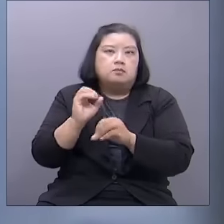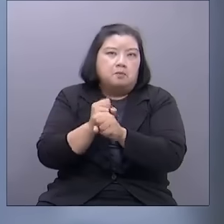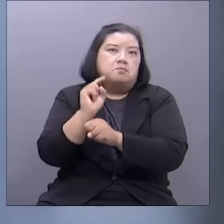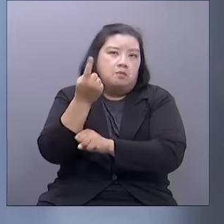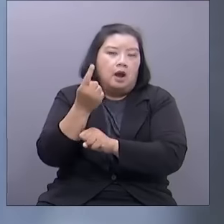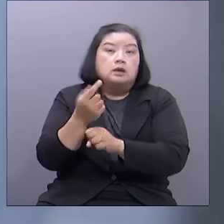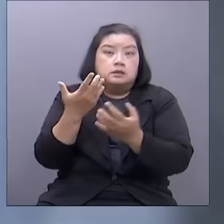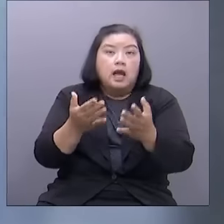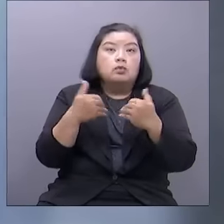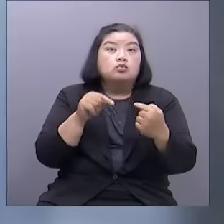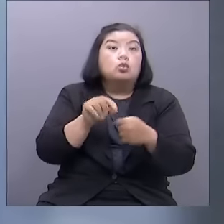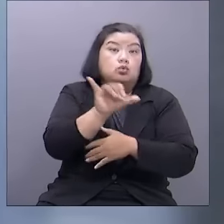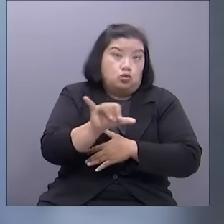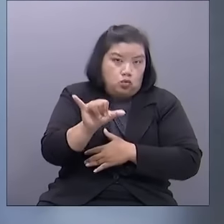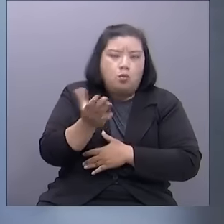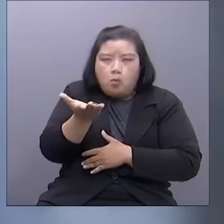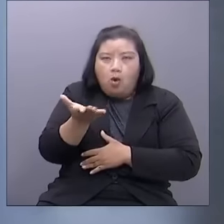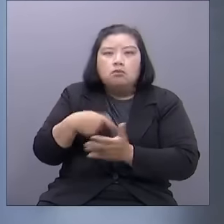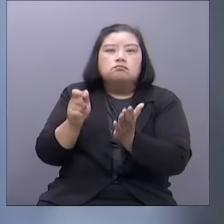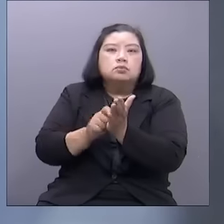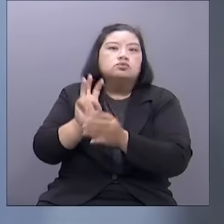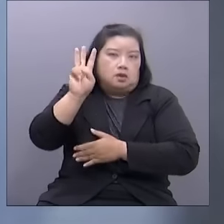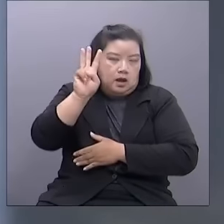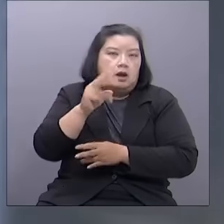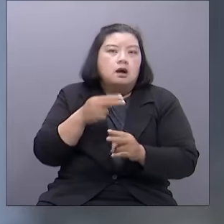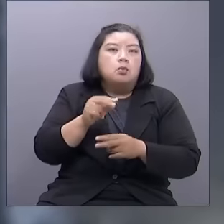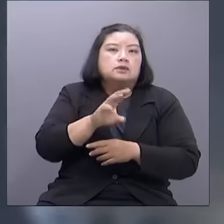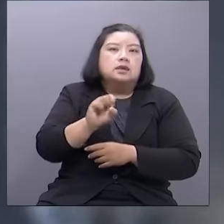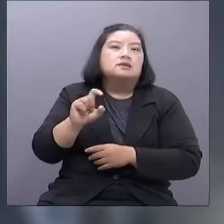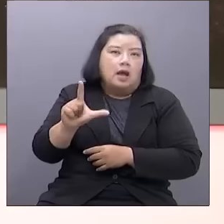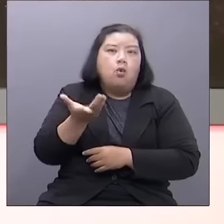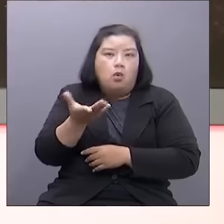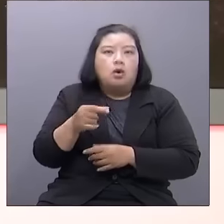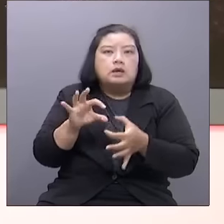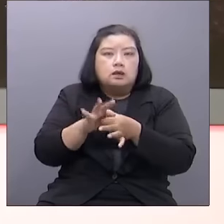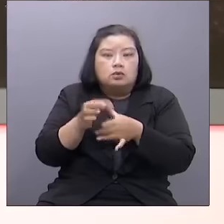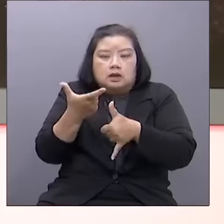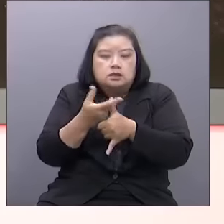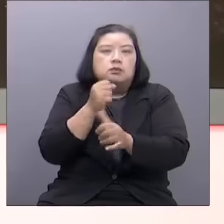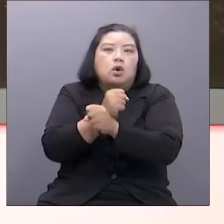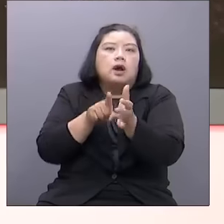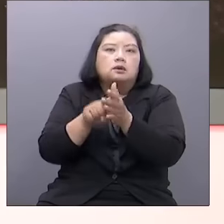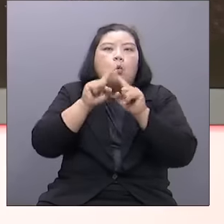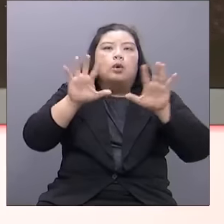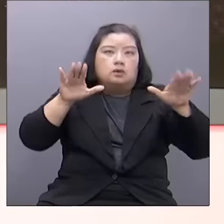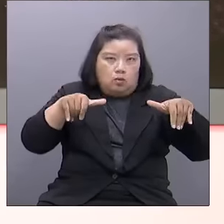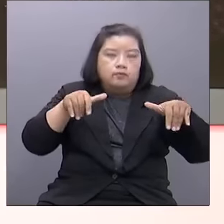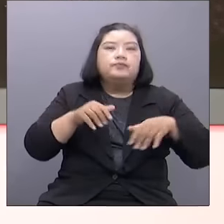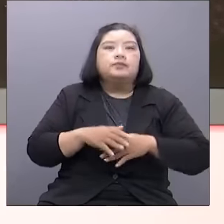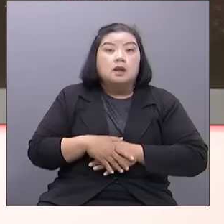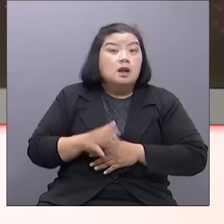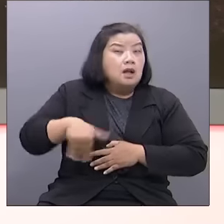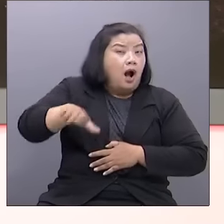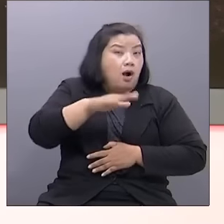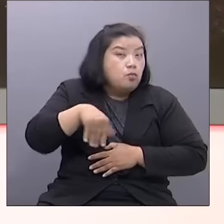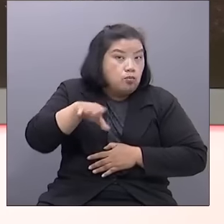ทำสัญญาจัดซื้อวัคซีนกับบริษัท CSL Seqirus ด้วยค่ะผู้เชี่ยวชาญจำนวนหนึ่งเขาระบุนะคะว่าสถานการณ์ในต